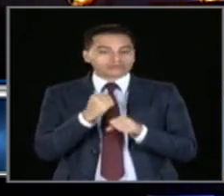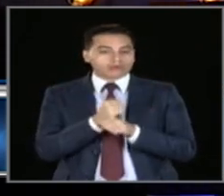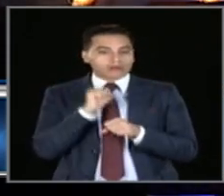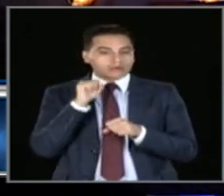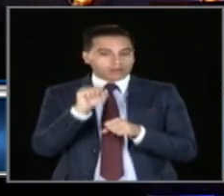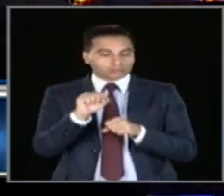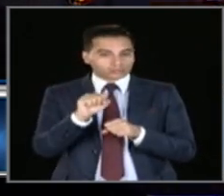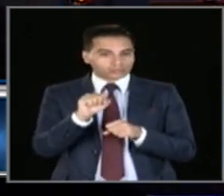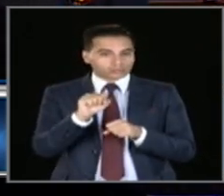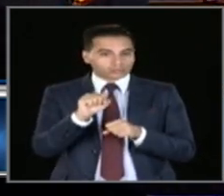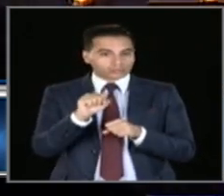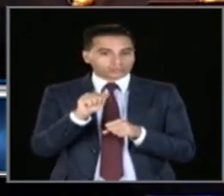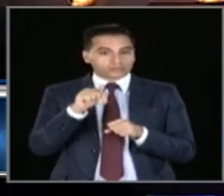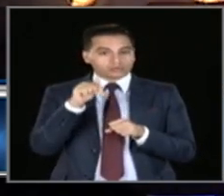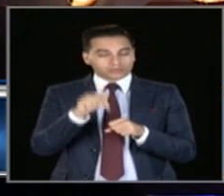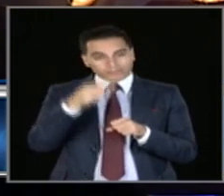فمن هو؟